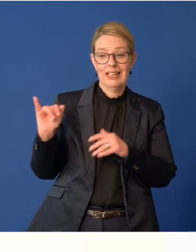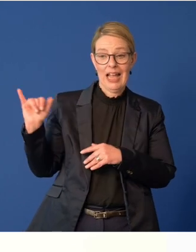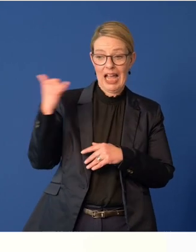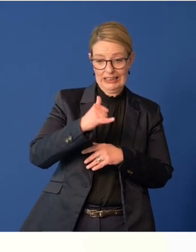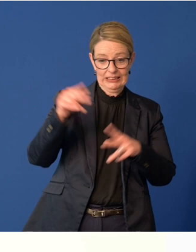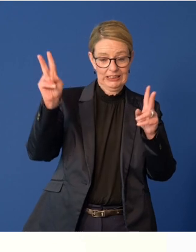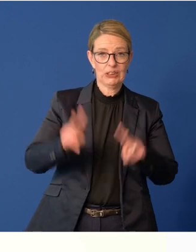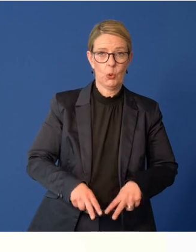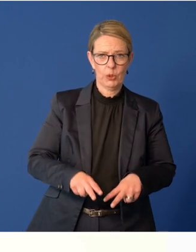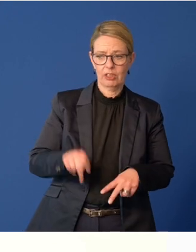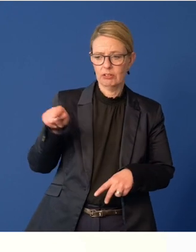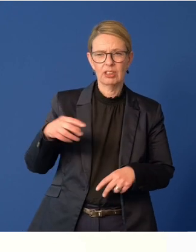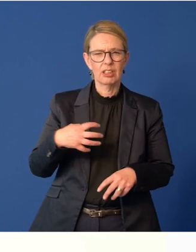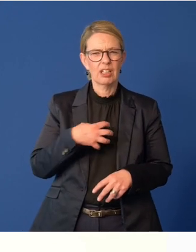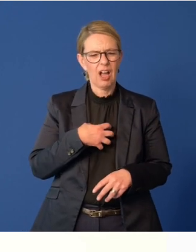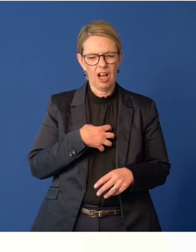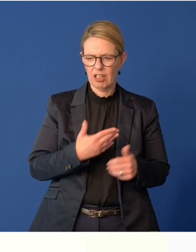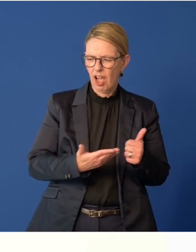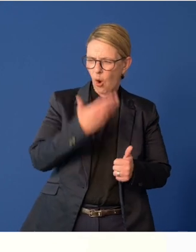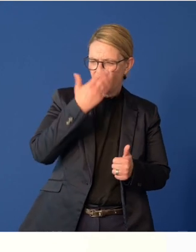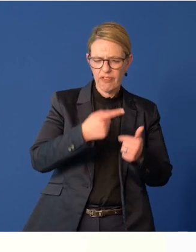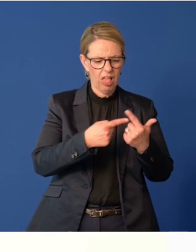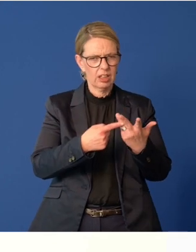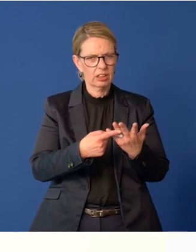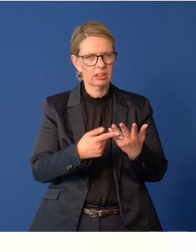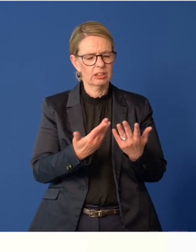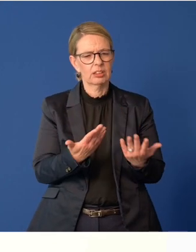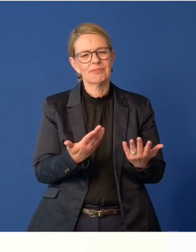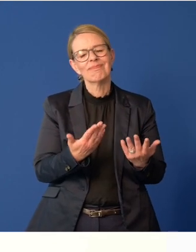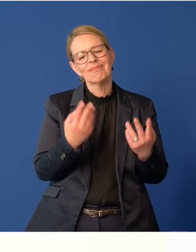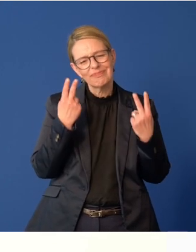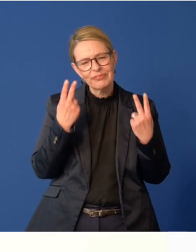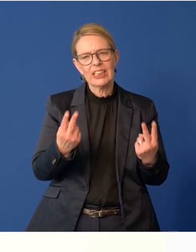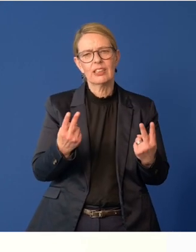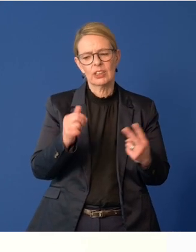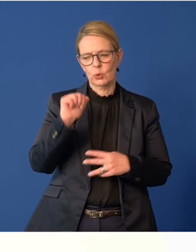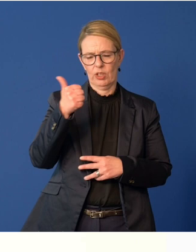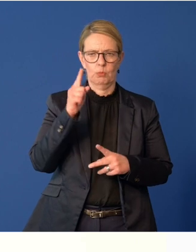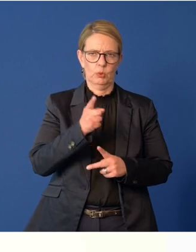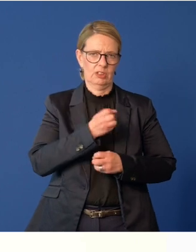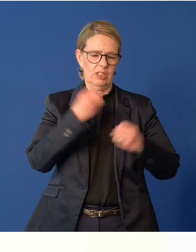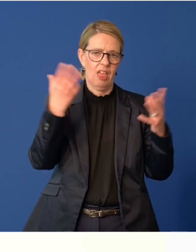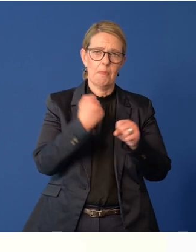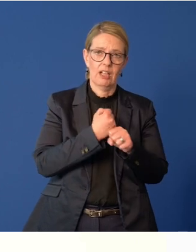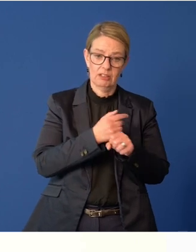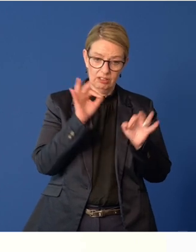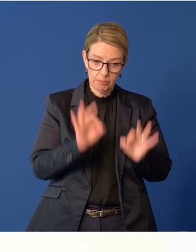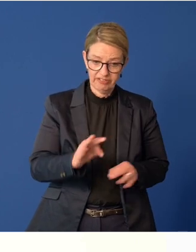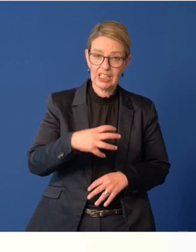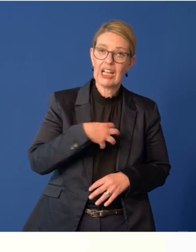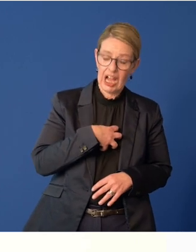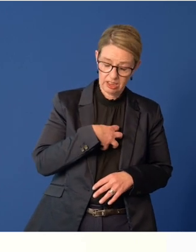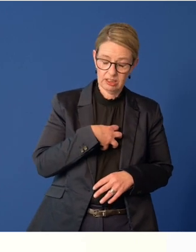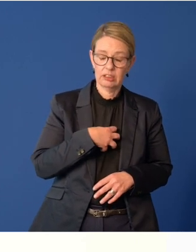einer Reise wiedergekommen sind mit irgendwelchen Krankheitszeichen, dann ist es natürlich wichtig, dass erstmal abgeklärt wird, wenn Sie wirklich krank